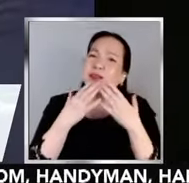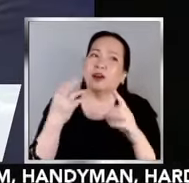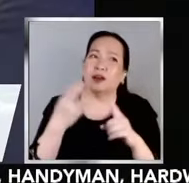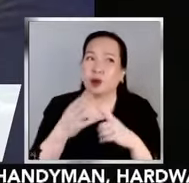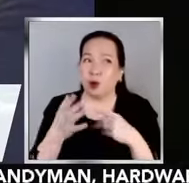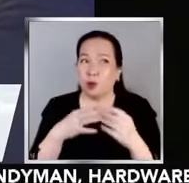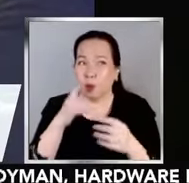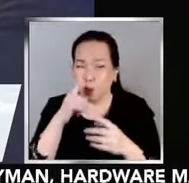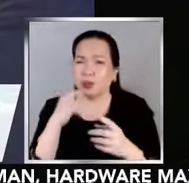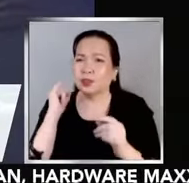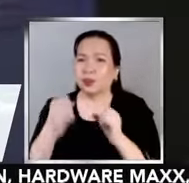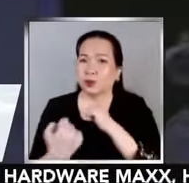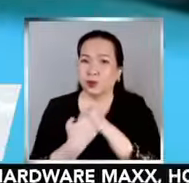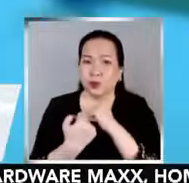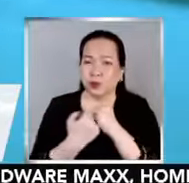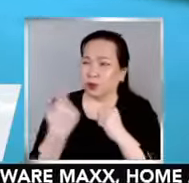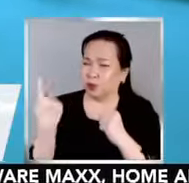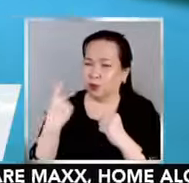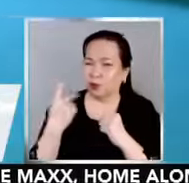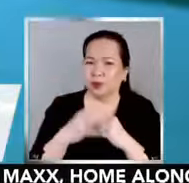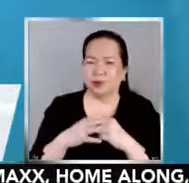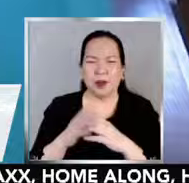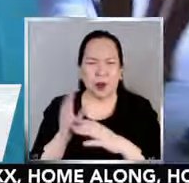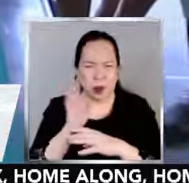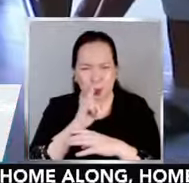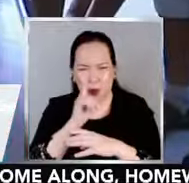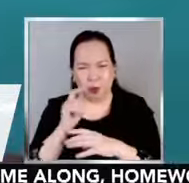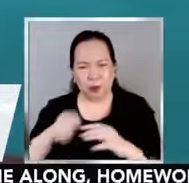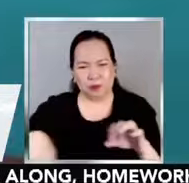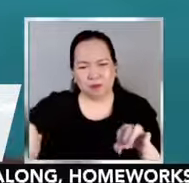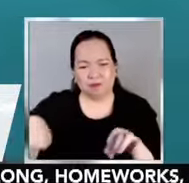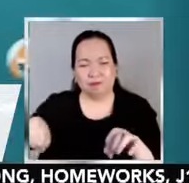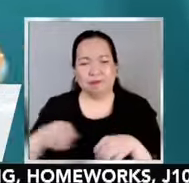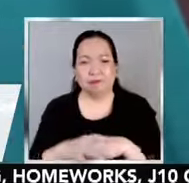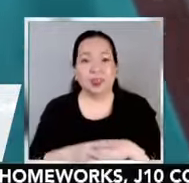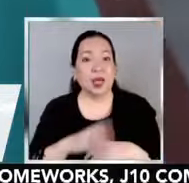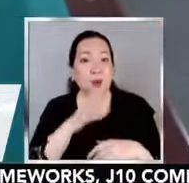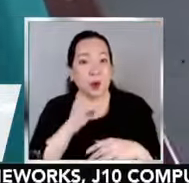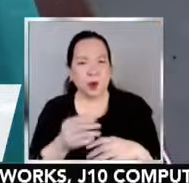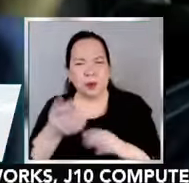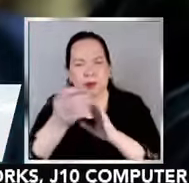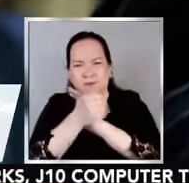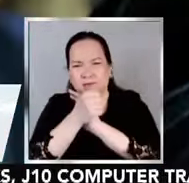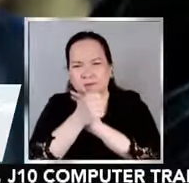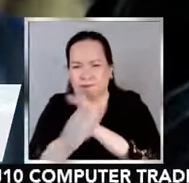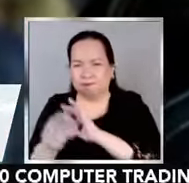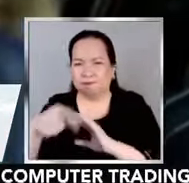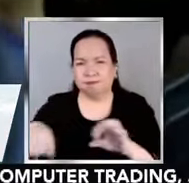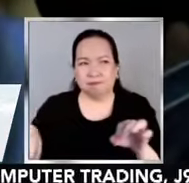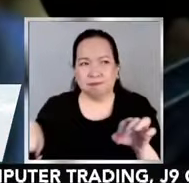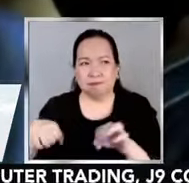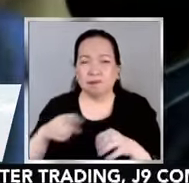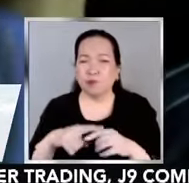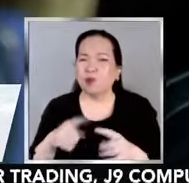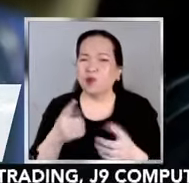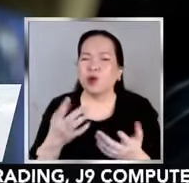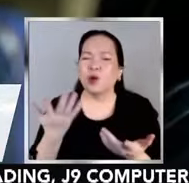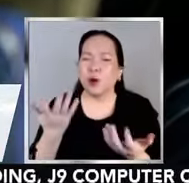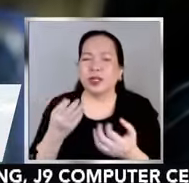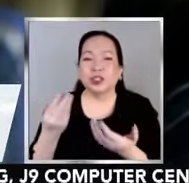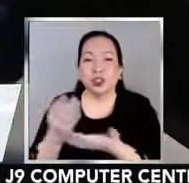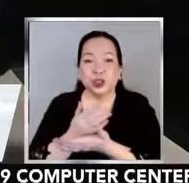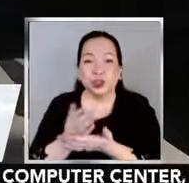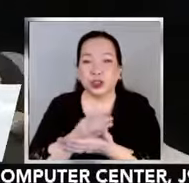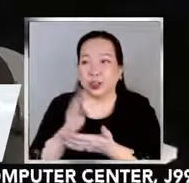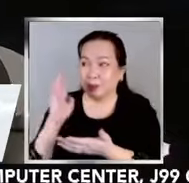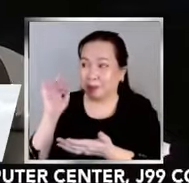sinusuportan pa nila kami mga billiard player. Sa mga mahuhusay na mga billiards players, nais ipamahagi ni Efren Bata